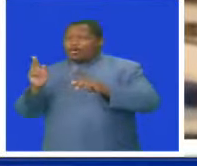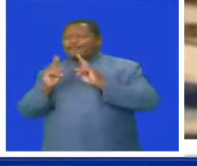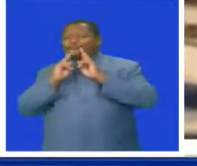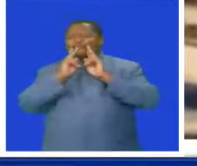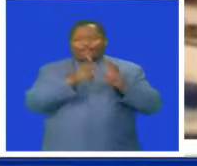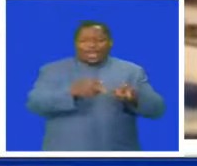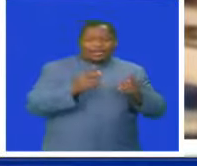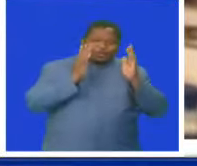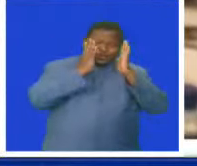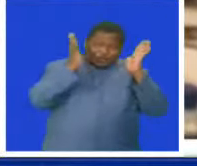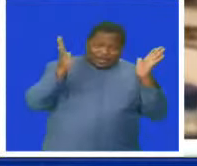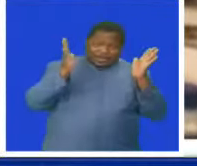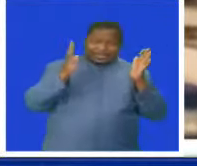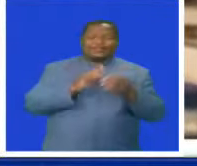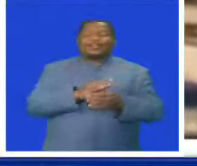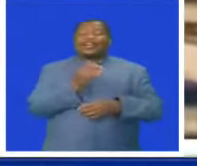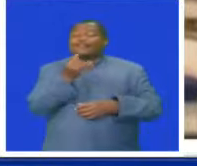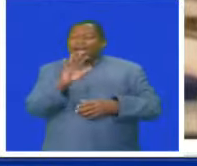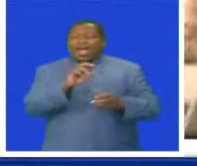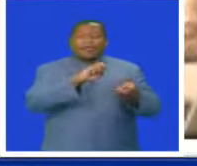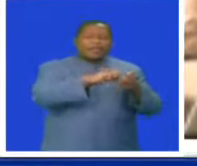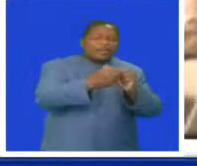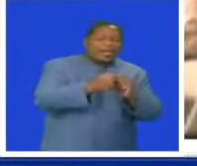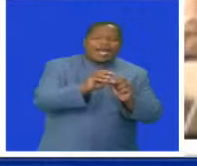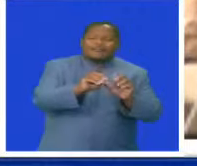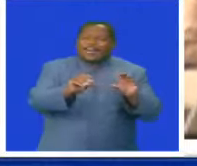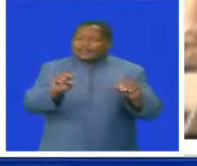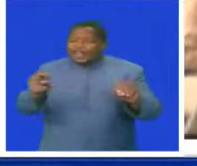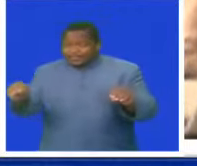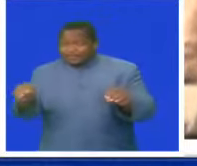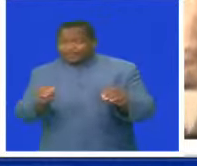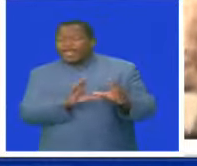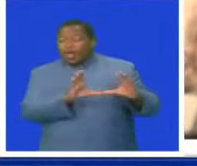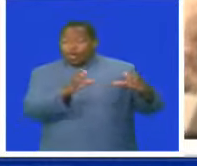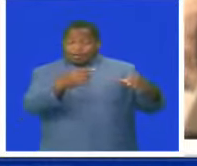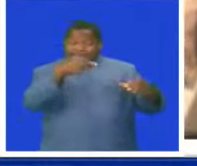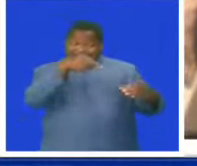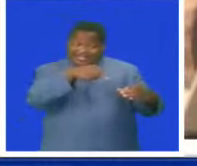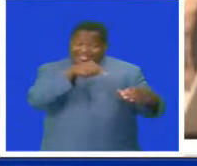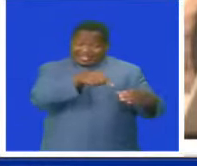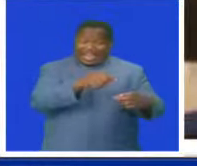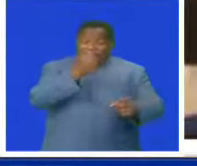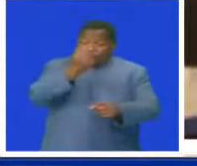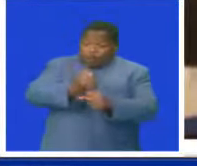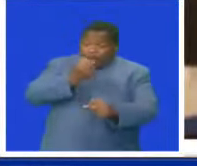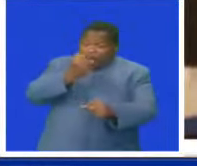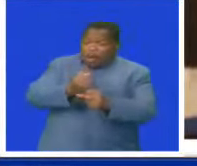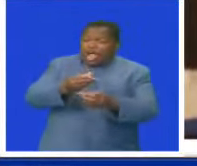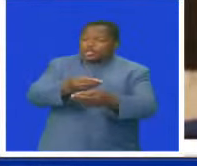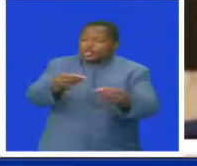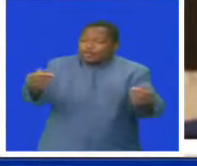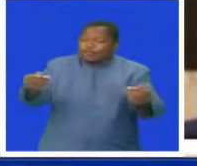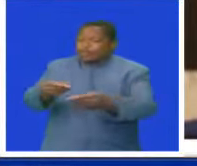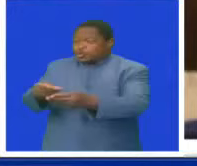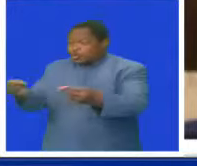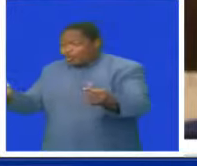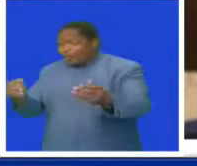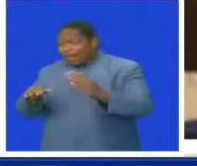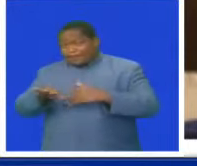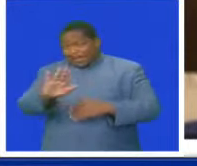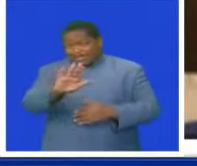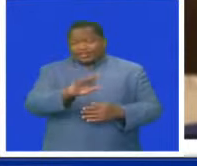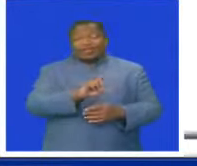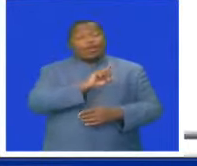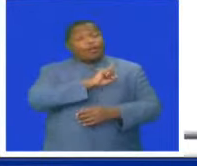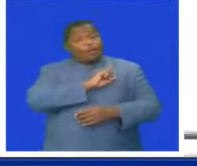kuvakasha tiyasombululeka. Ivetile nokuthi tekuvakasha ngoletinye letibukwe nguhulumende ukuthi tivuse umnotho